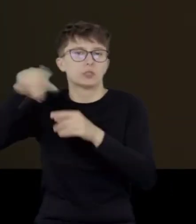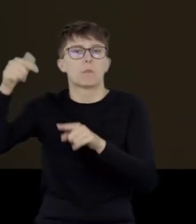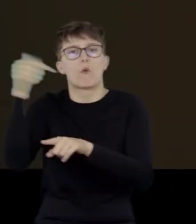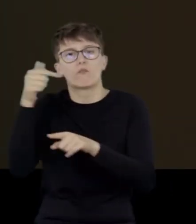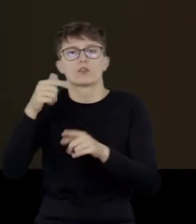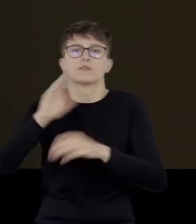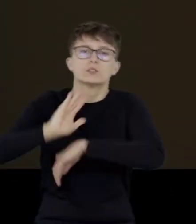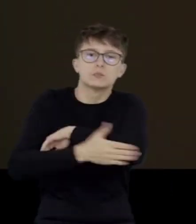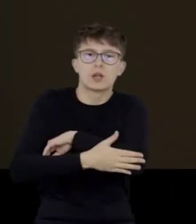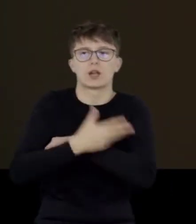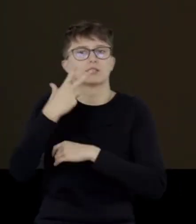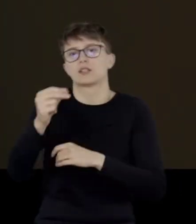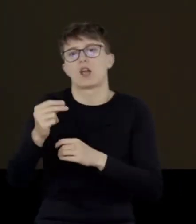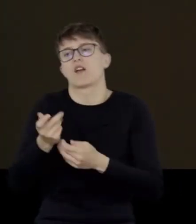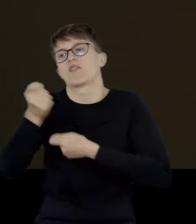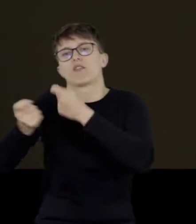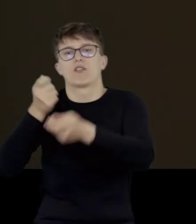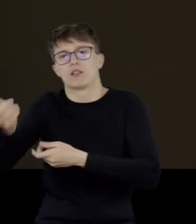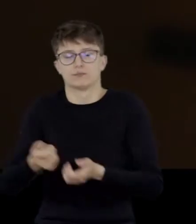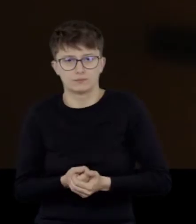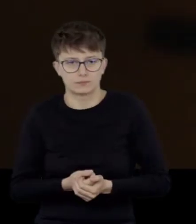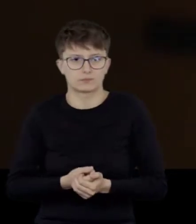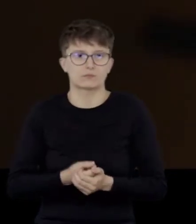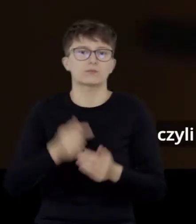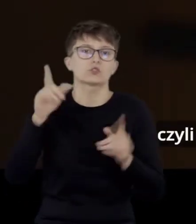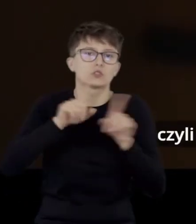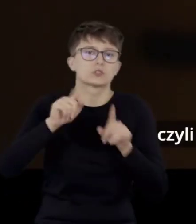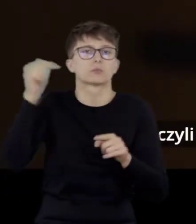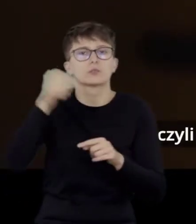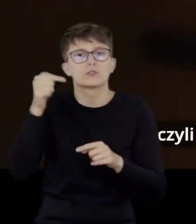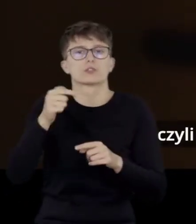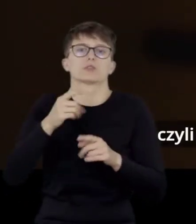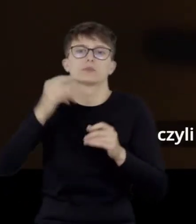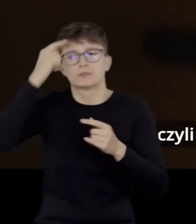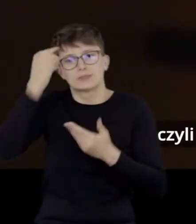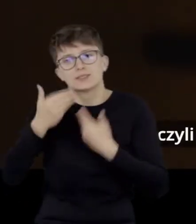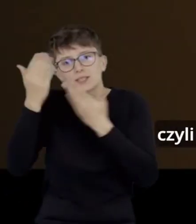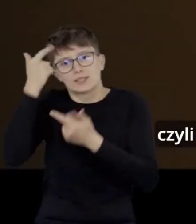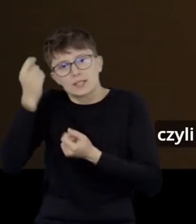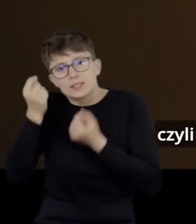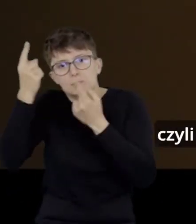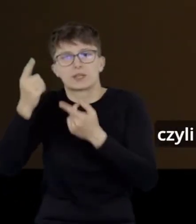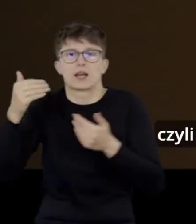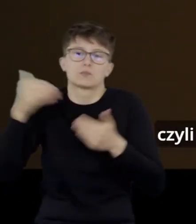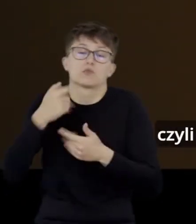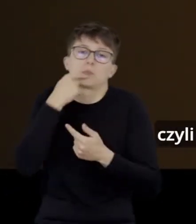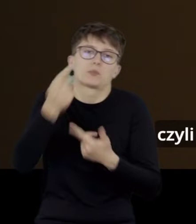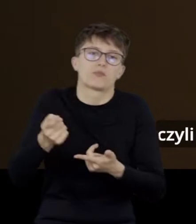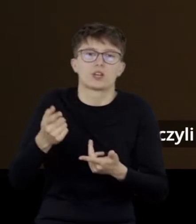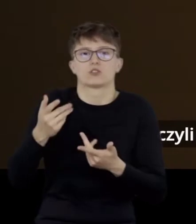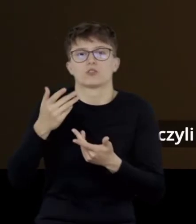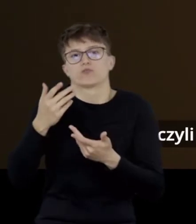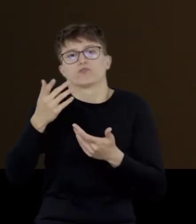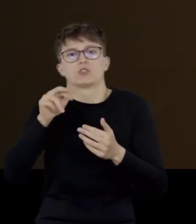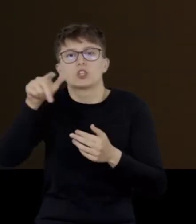powinien wspierać, nie wyręczać. Czyli powinien tak nienachalnie inspirować,